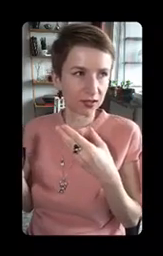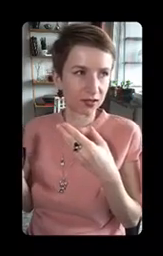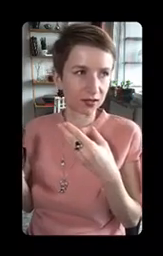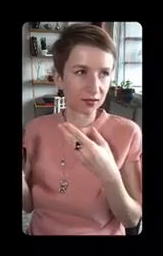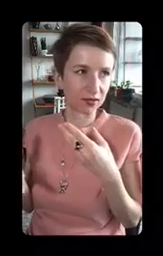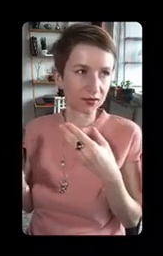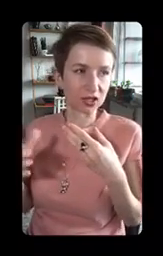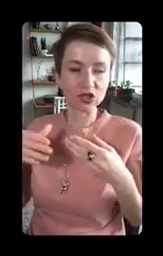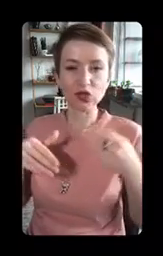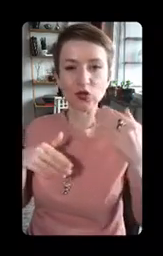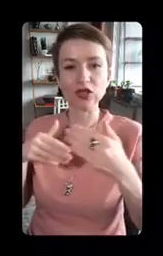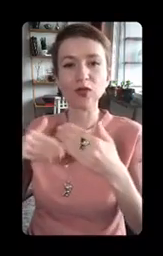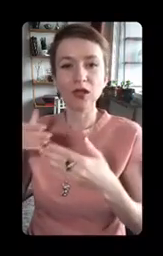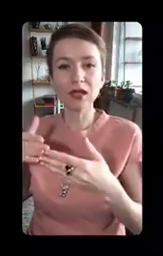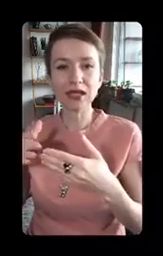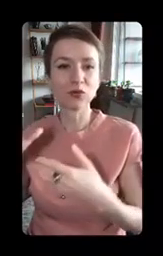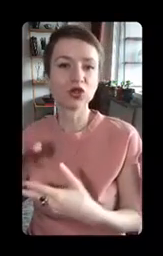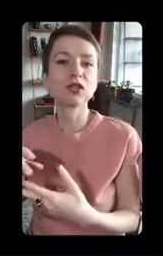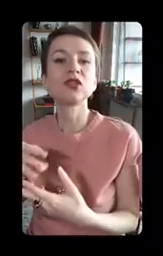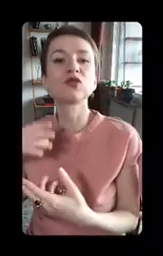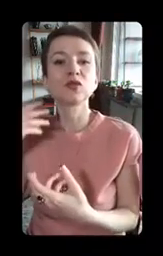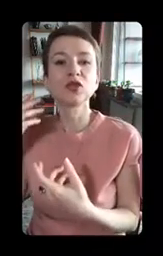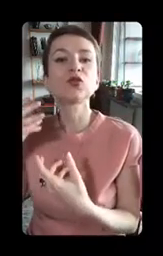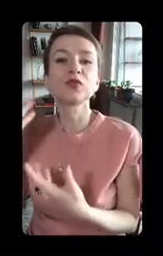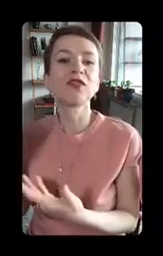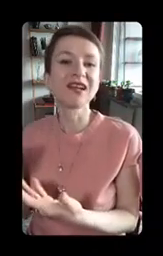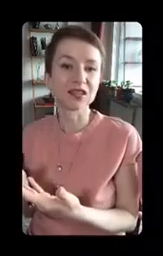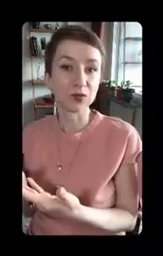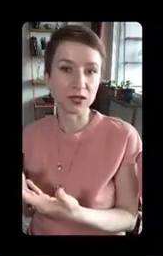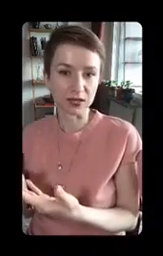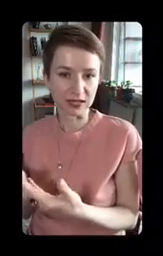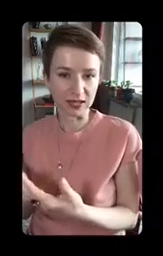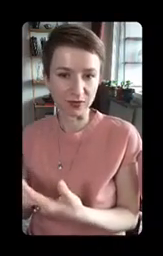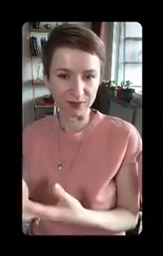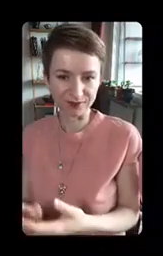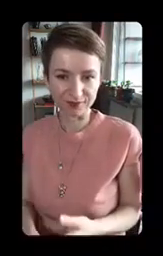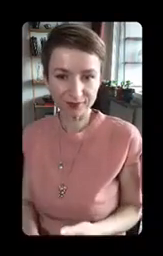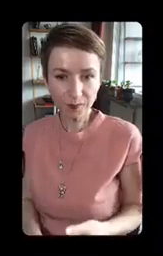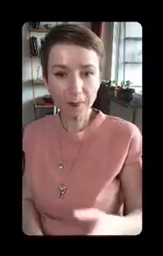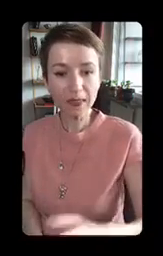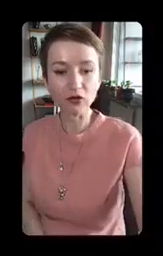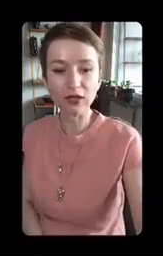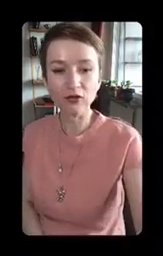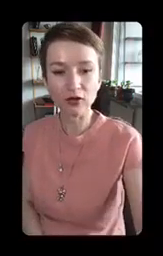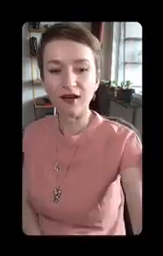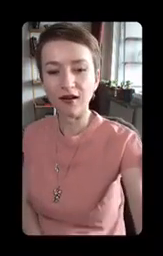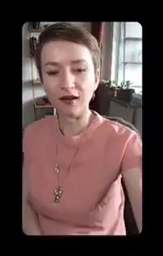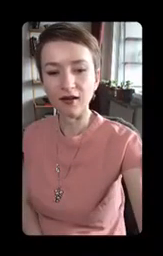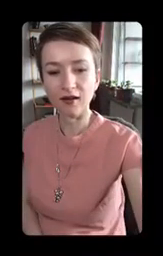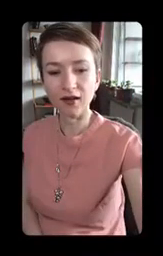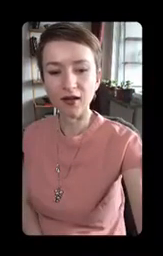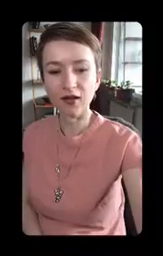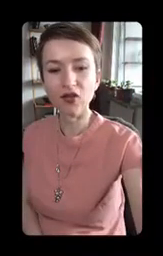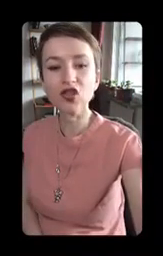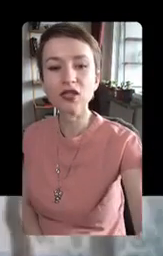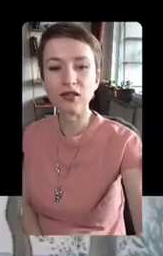когда женщины уже изменились, а мужчины не успевали измениться за ними. Вот эти вот